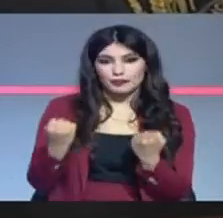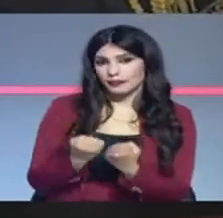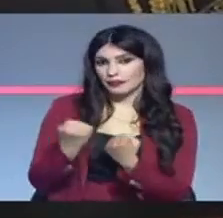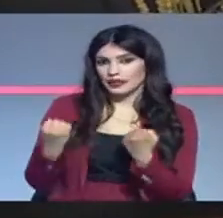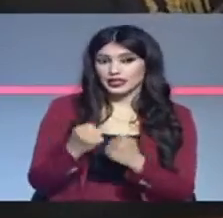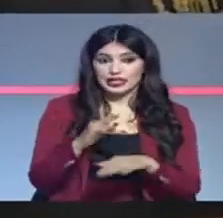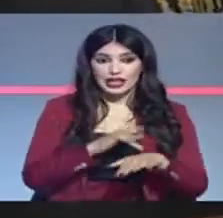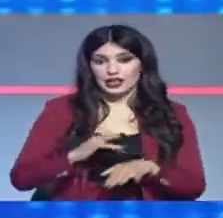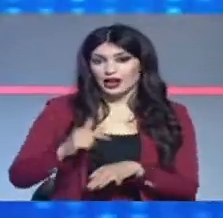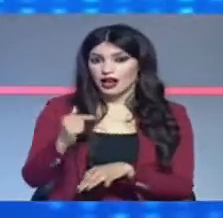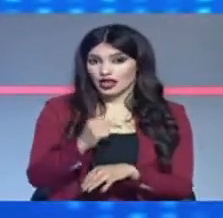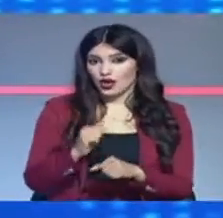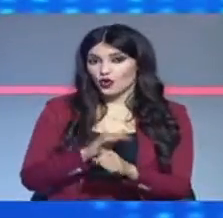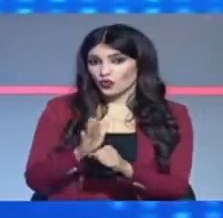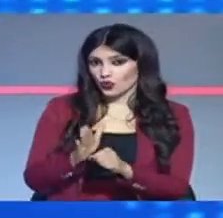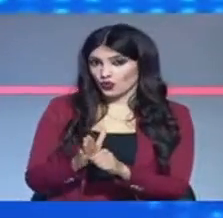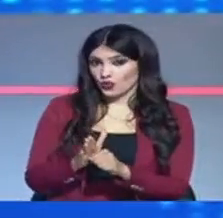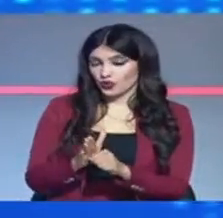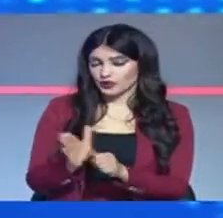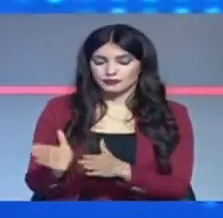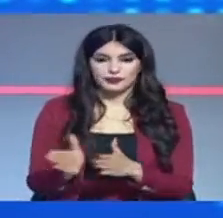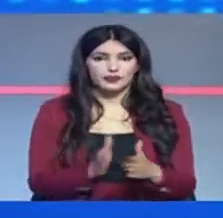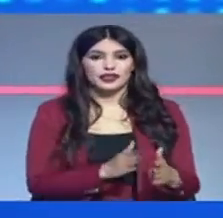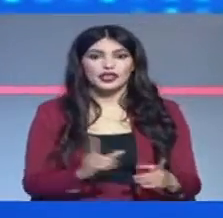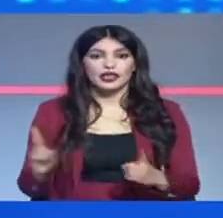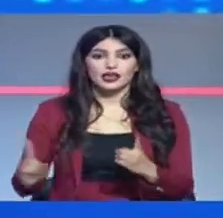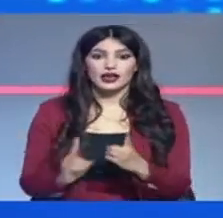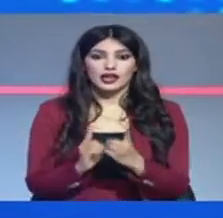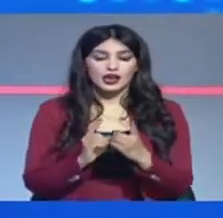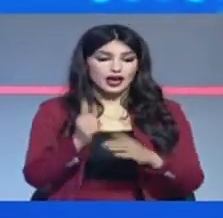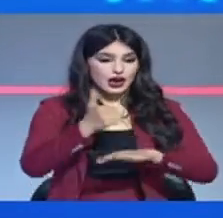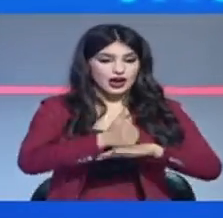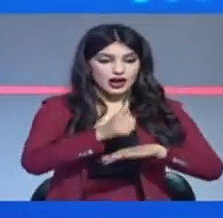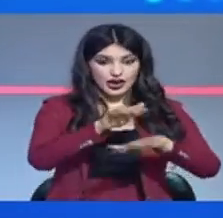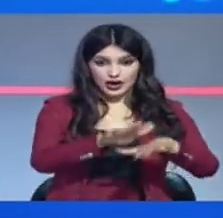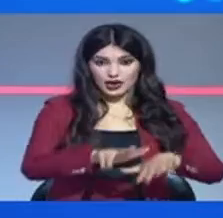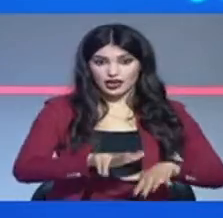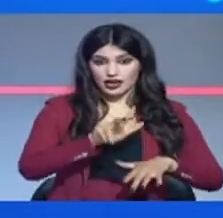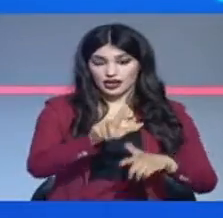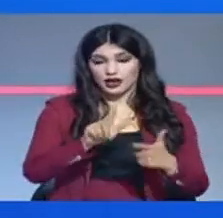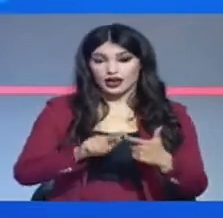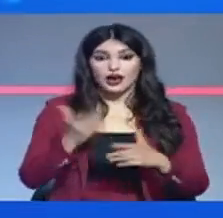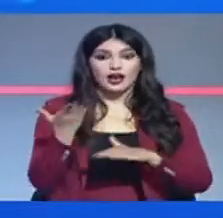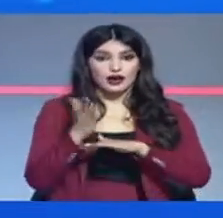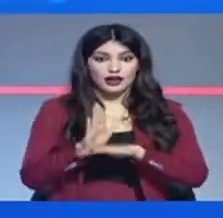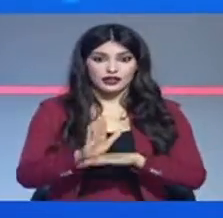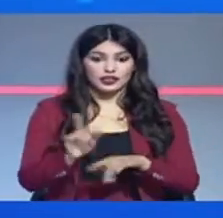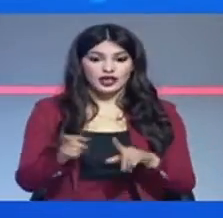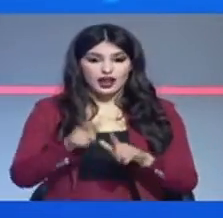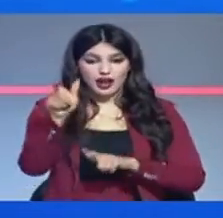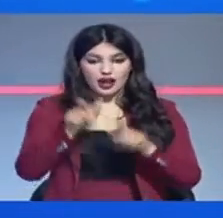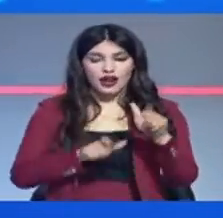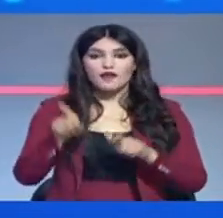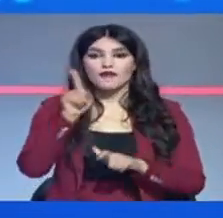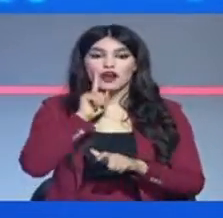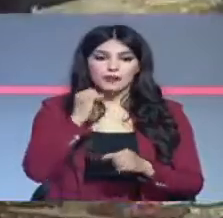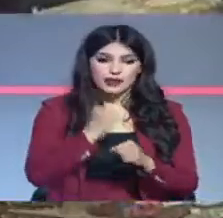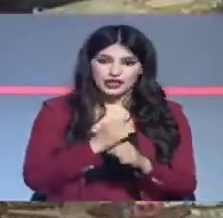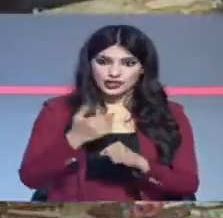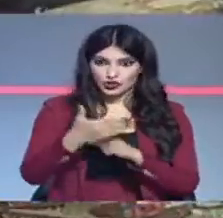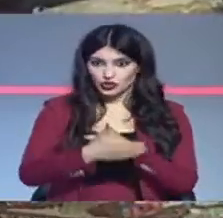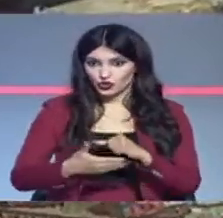ازمه كونه خلال لقاء مع رئيس مجلس النواب راشد الغنوشي قدمت مجموعه من العاملات في القطاع الفلاحي و